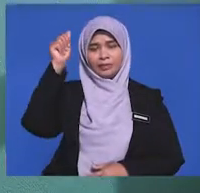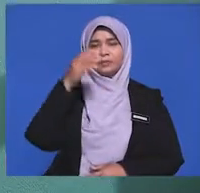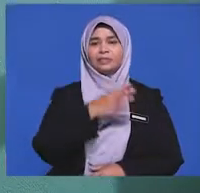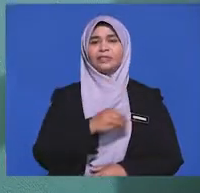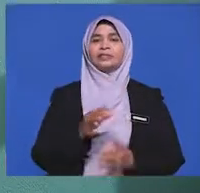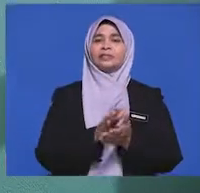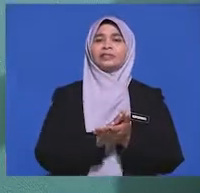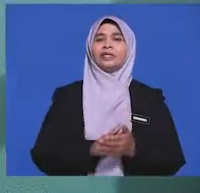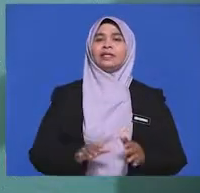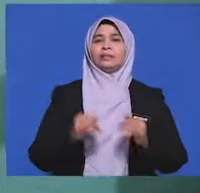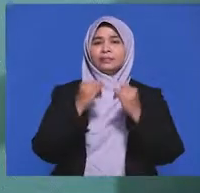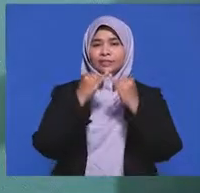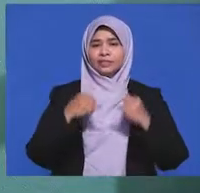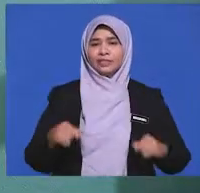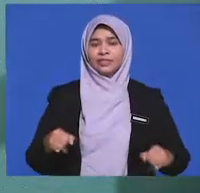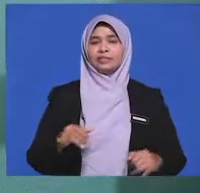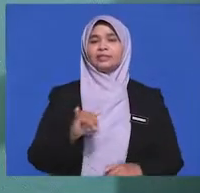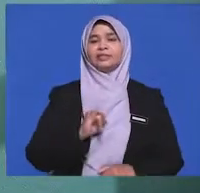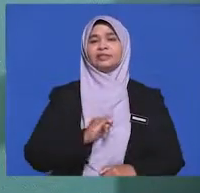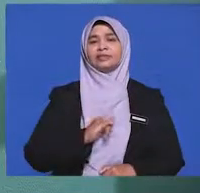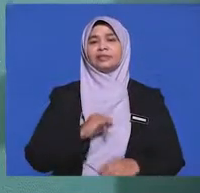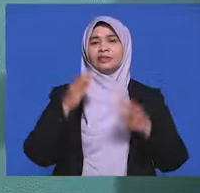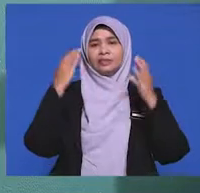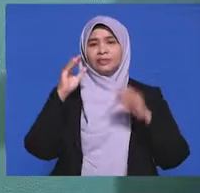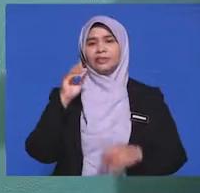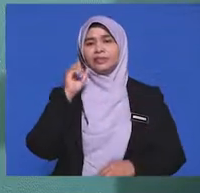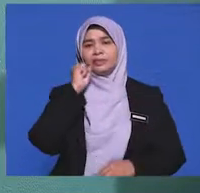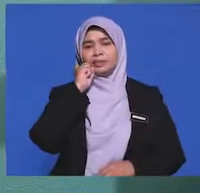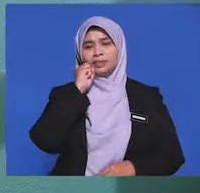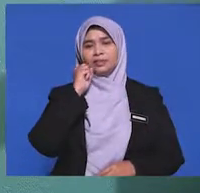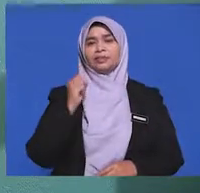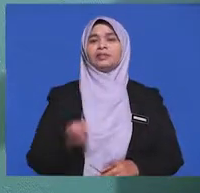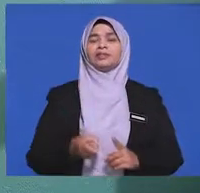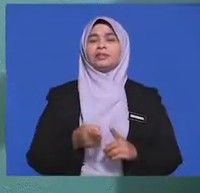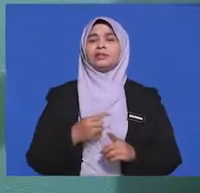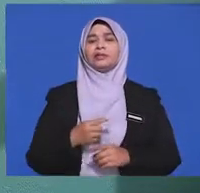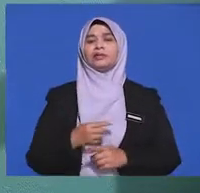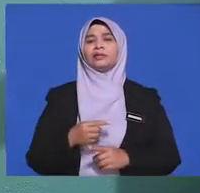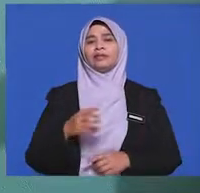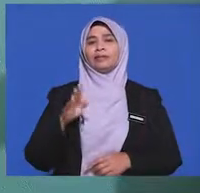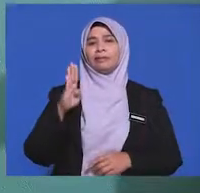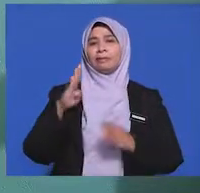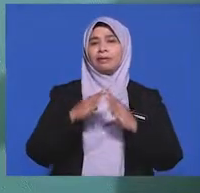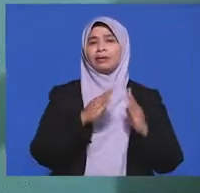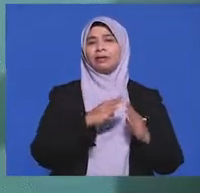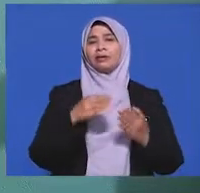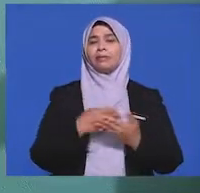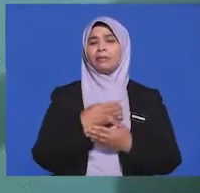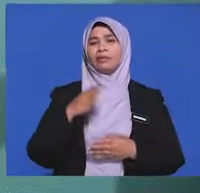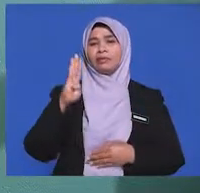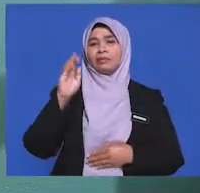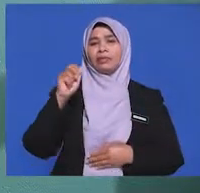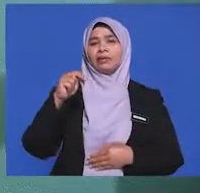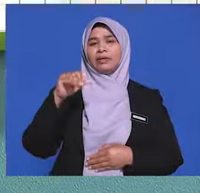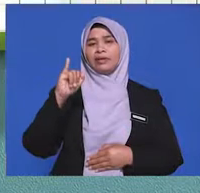Assalamualaikum dan salam sejahtera. Saya Saniza binti Mahmud dari SMK Jalan 3, Bandar Baru Bangi. Apa